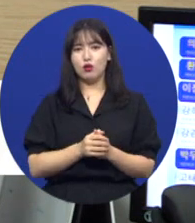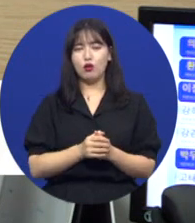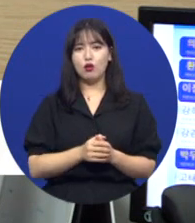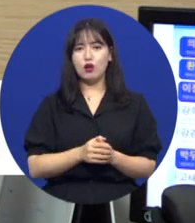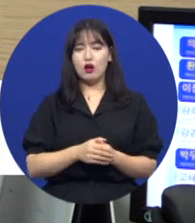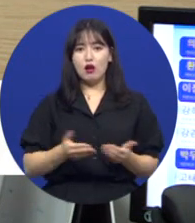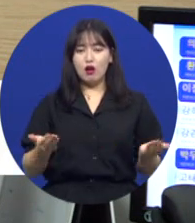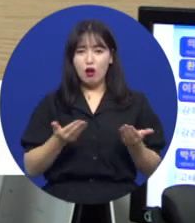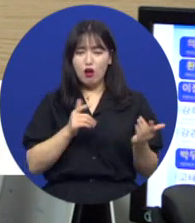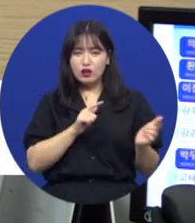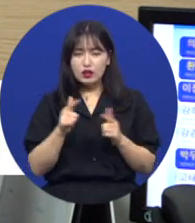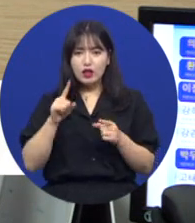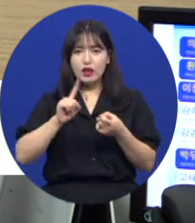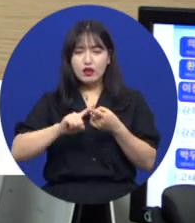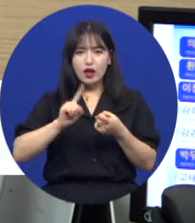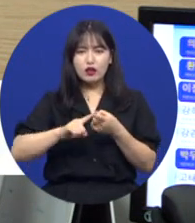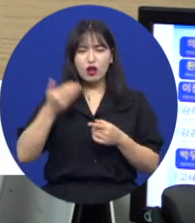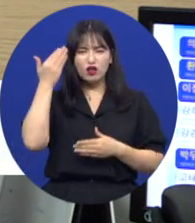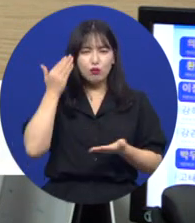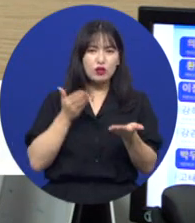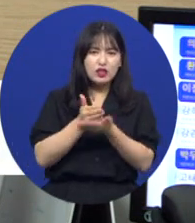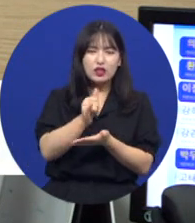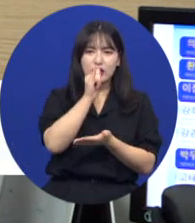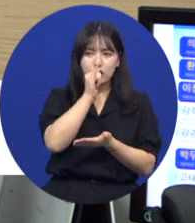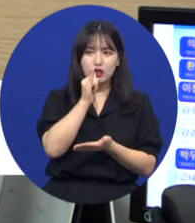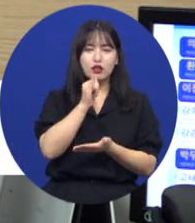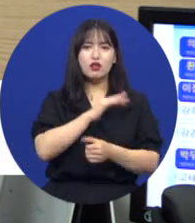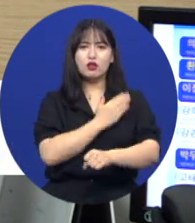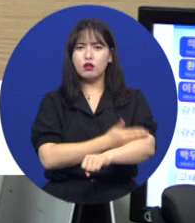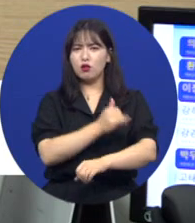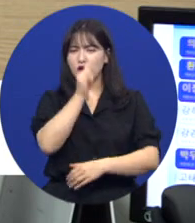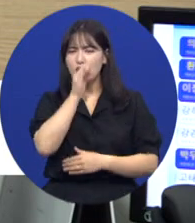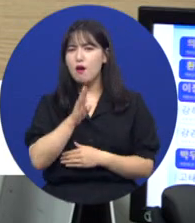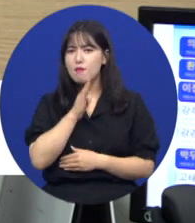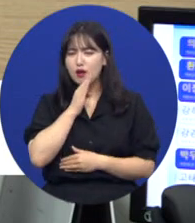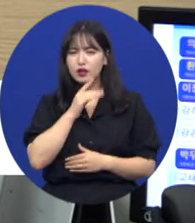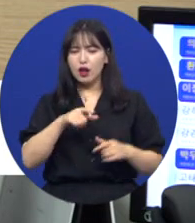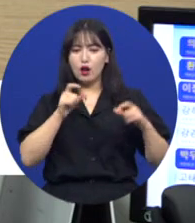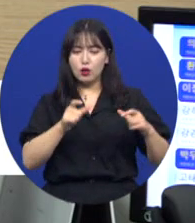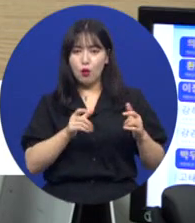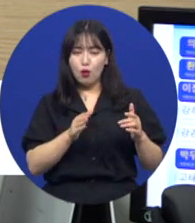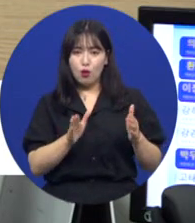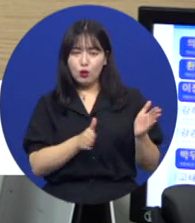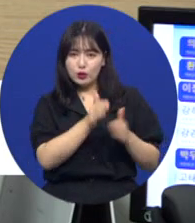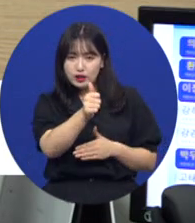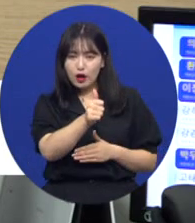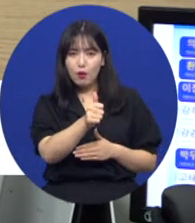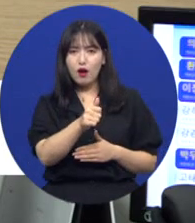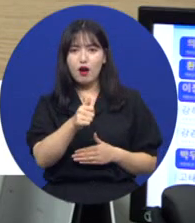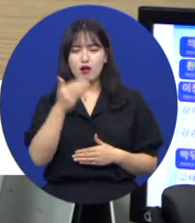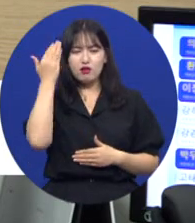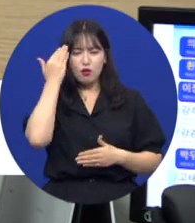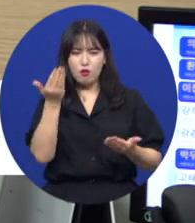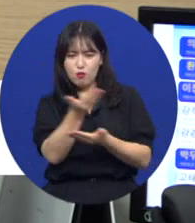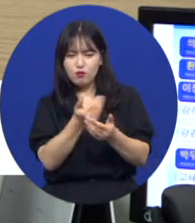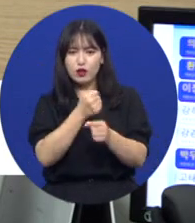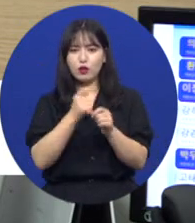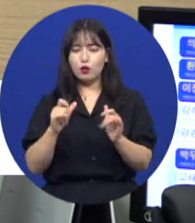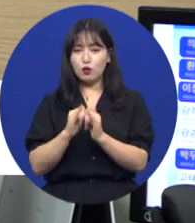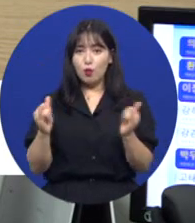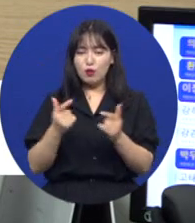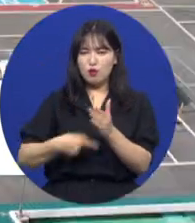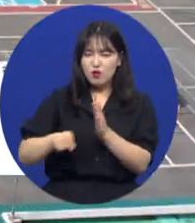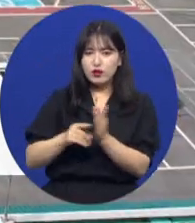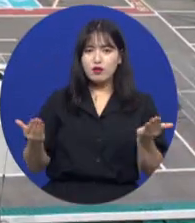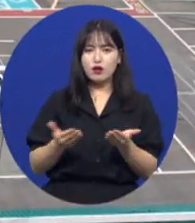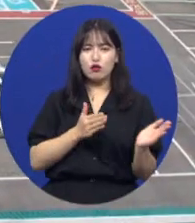지식을 하고 있는지 또는 전문적인 능력이 있는지 도지사와 철학을 공유하면서 어 도면을 위해 1 날 준비가